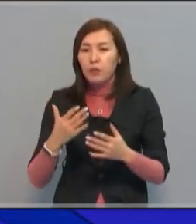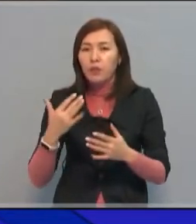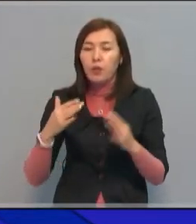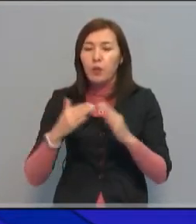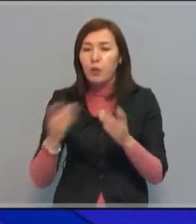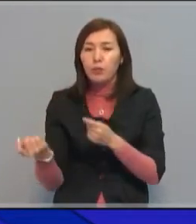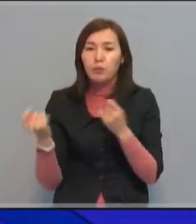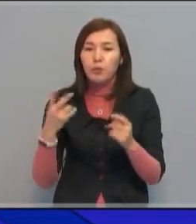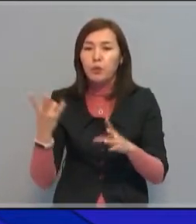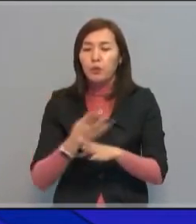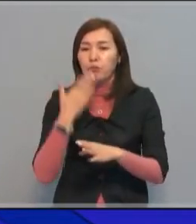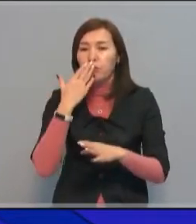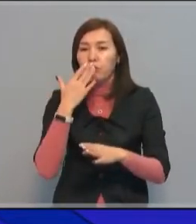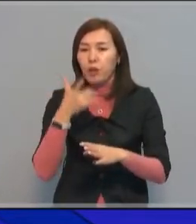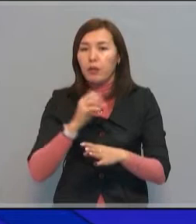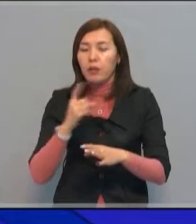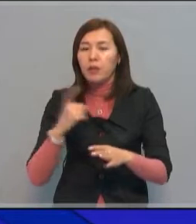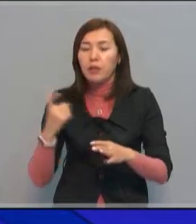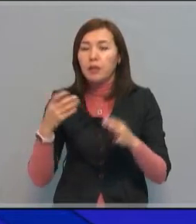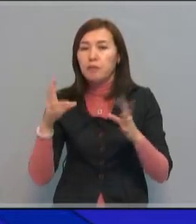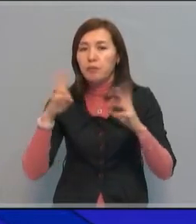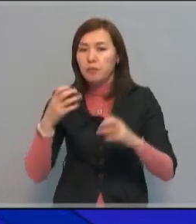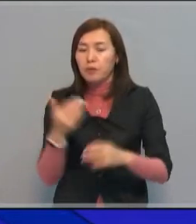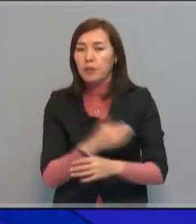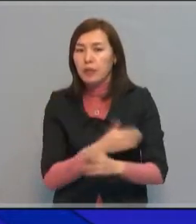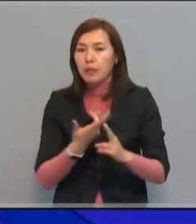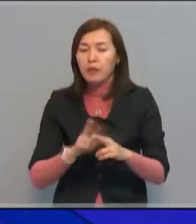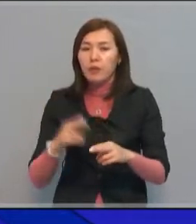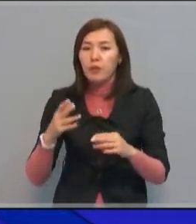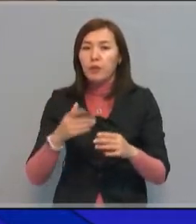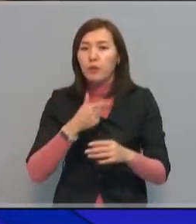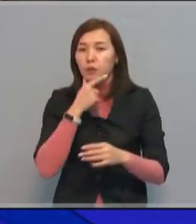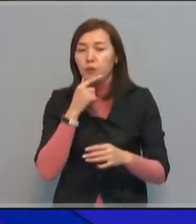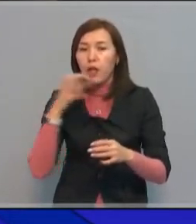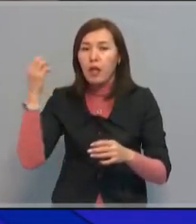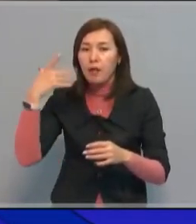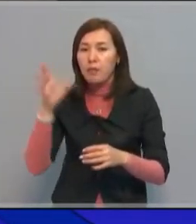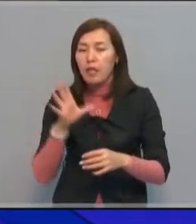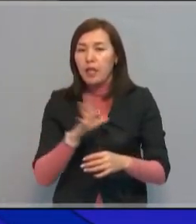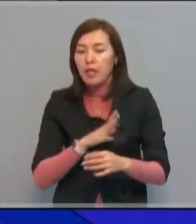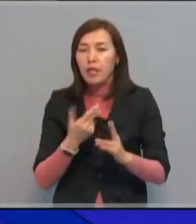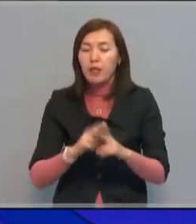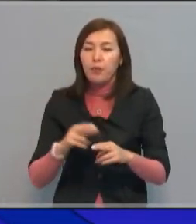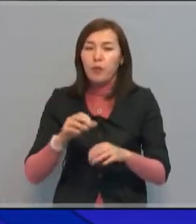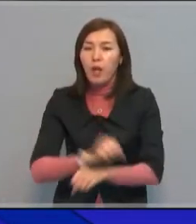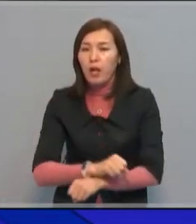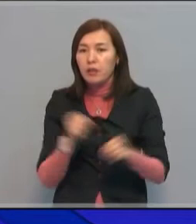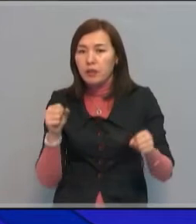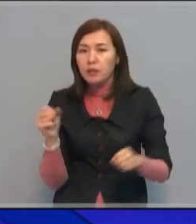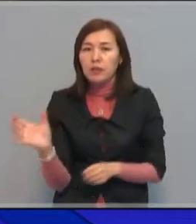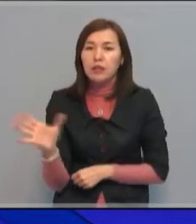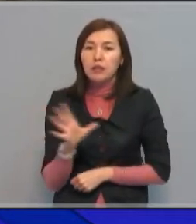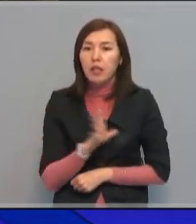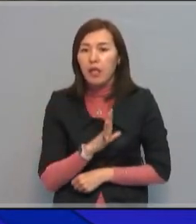в дом. Ночью, почувствовав запах газа, хозяин решил проверить. При этом по неосторожности был включен свет. По этой причине произошел